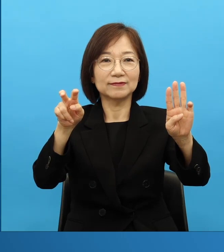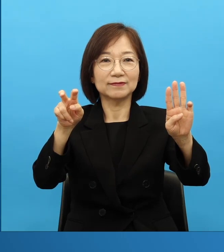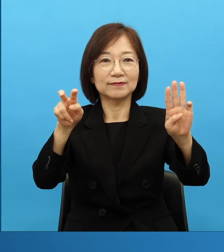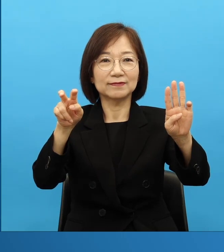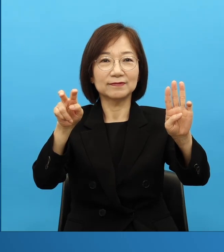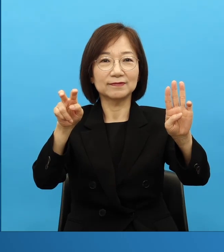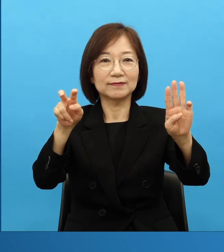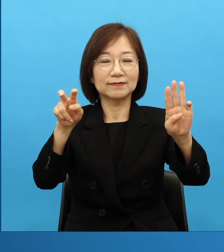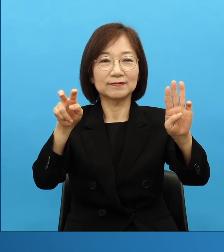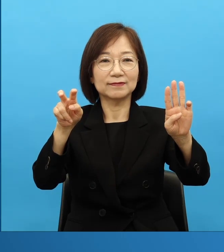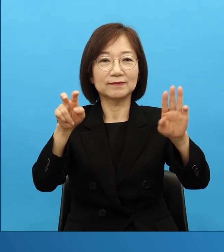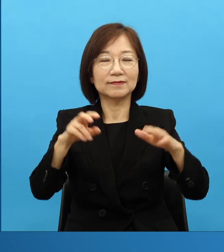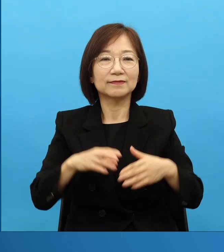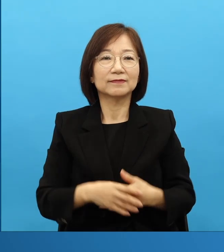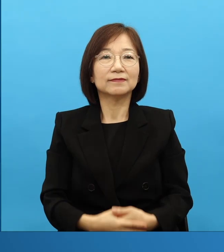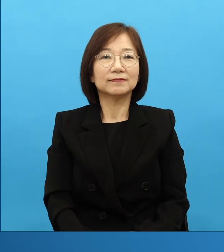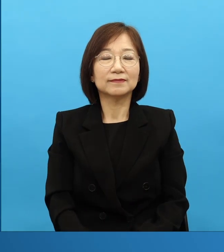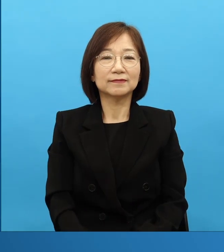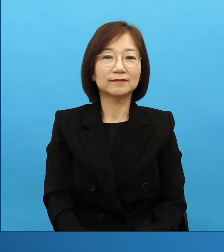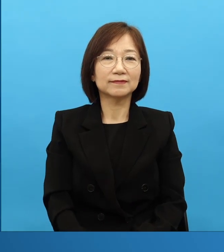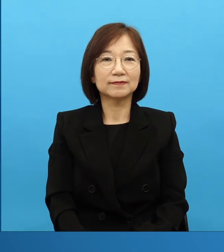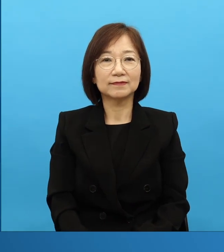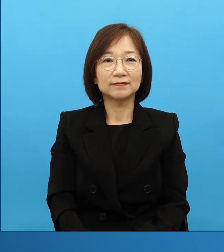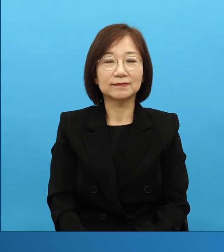through 20.